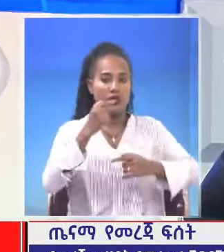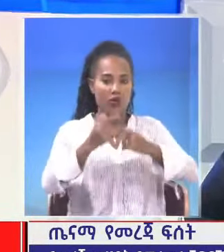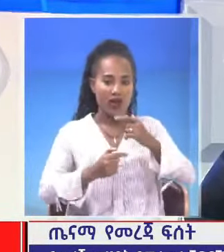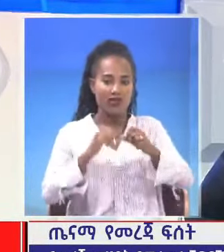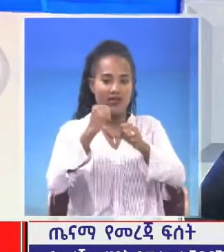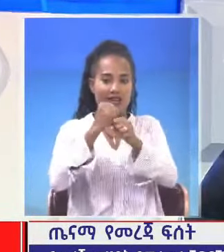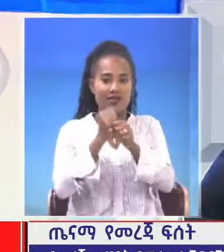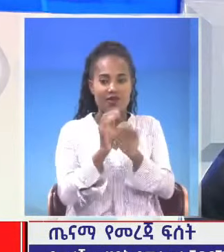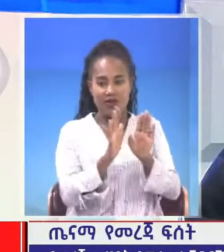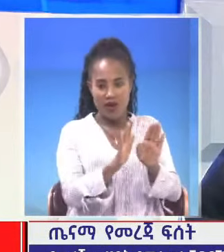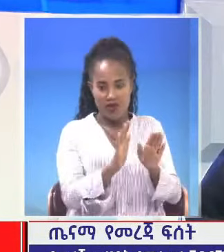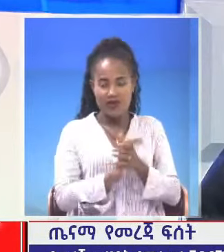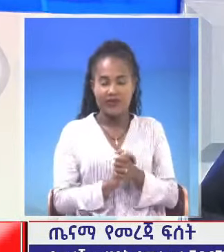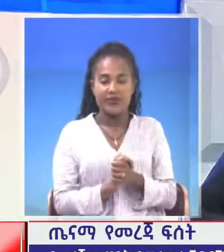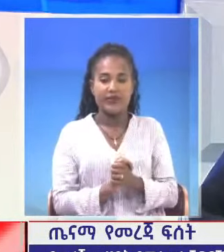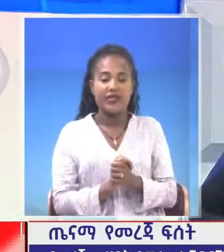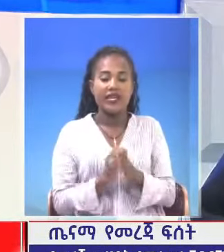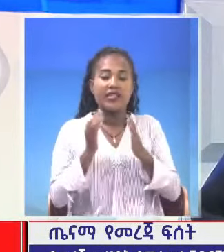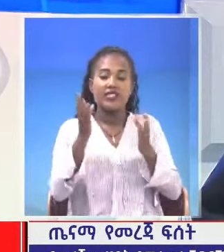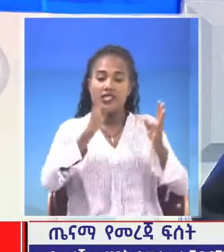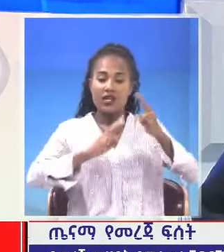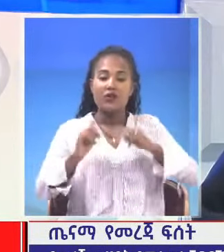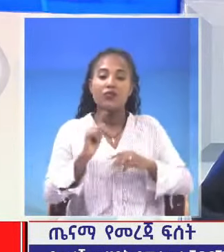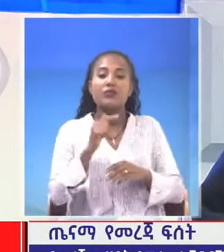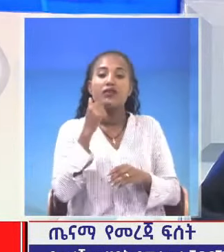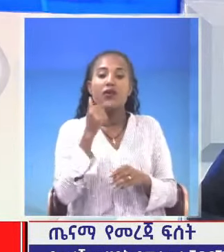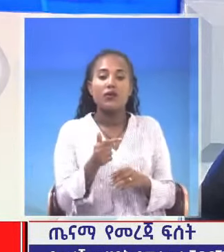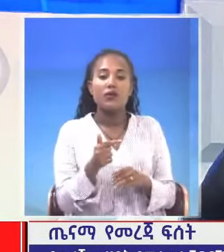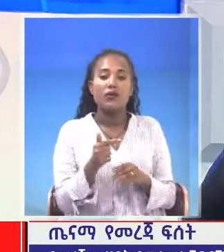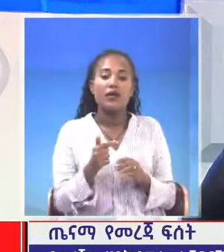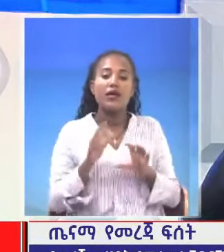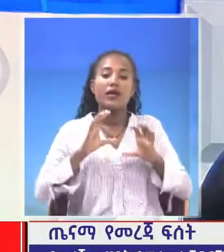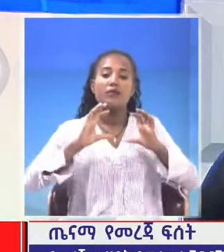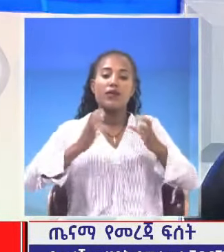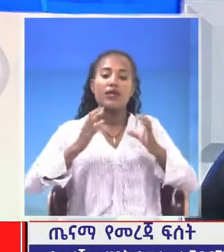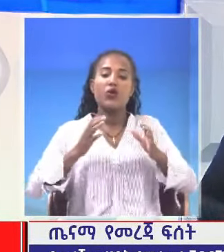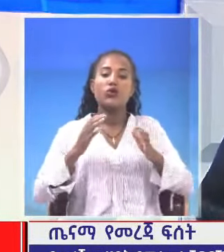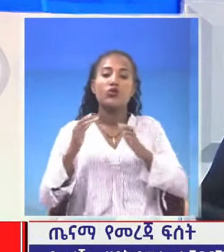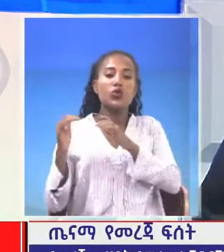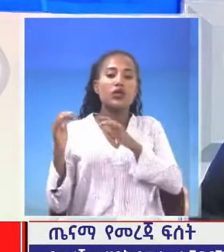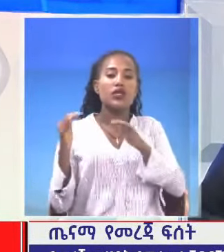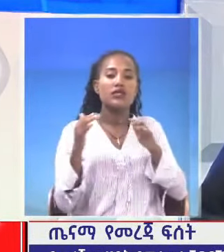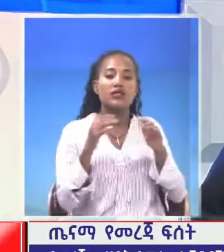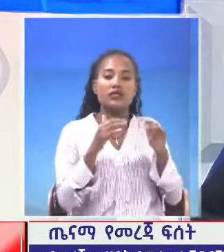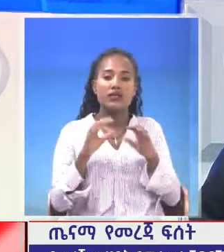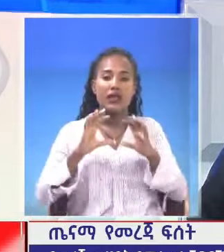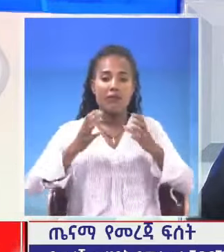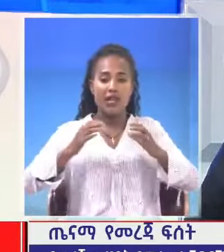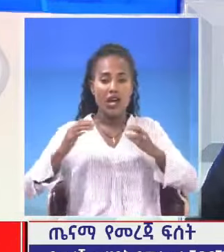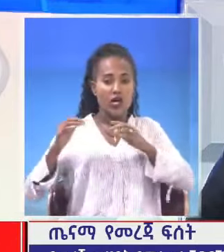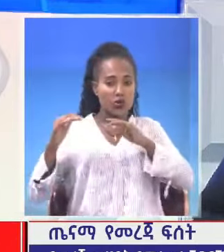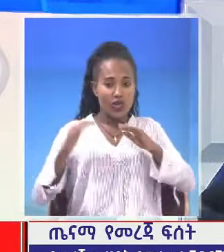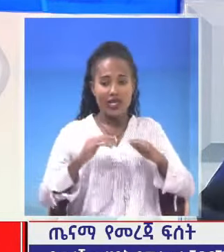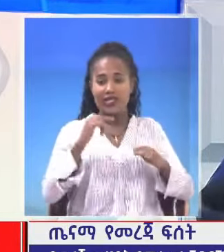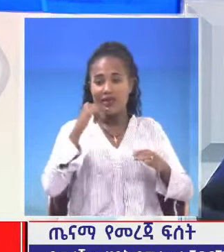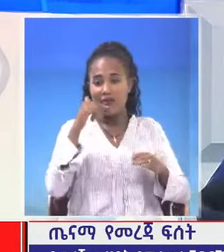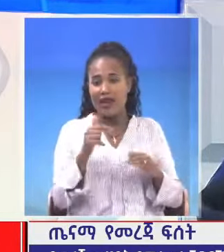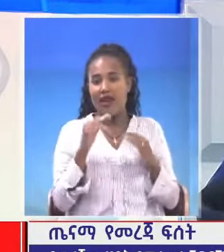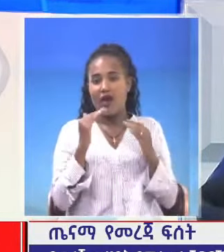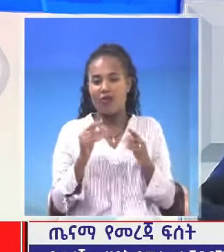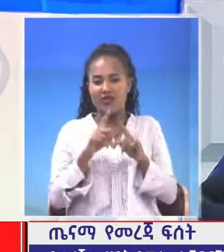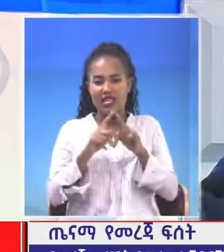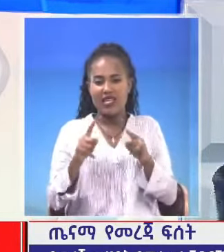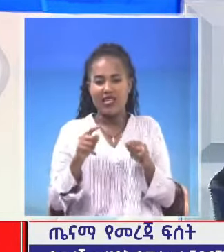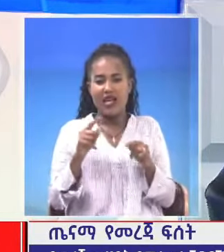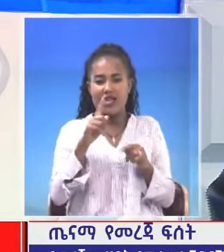እየሰሩ ያሉት። የተቸገርነው ግን ምን ላይ ነው? የሚዲያውን ጦርነት። ሚዲያ ጦርነት ነው የሚባለው፣ ሚዲያ ዋርፌር ነው የሚባለው። አሁን በተለይ የአንዲት